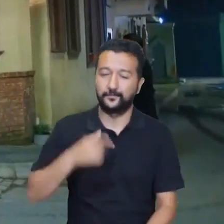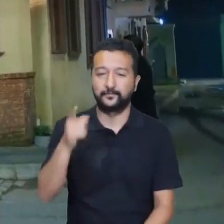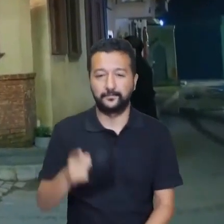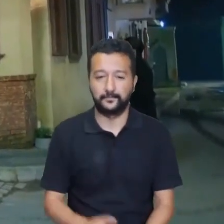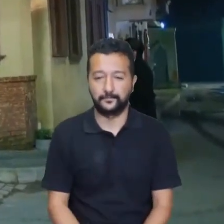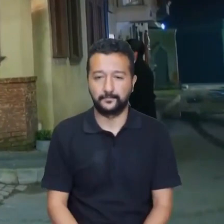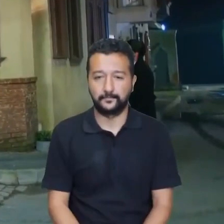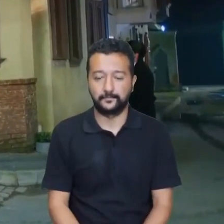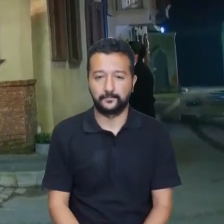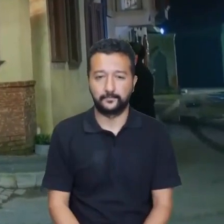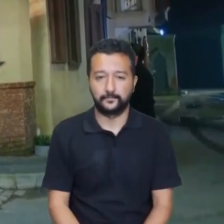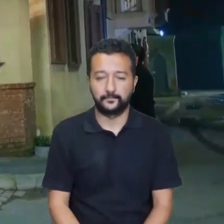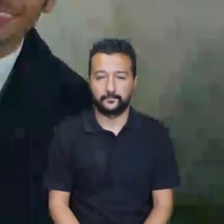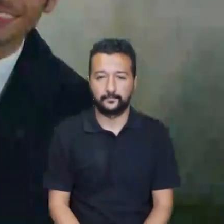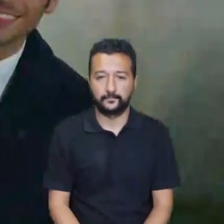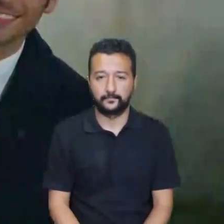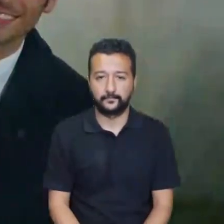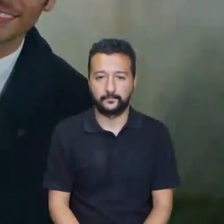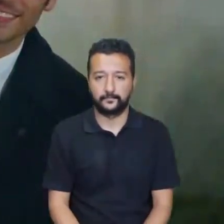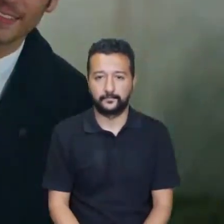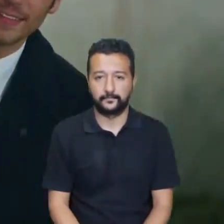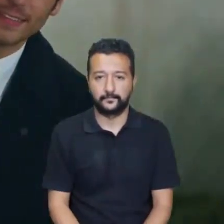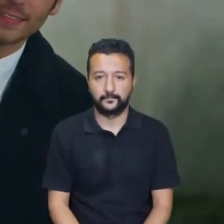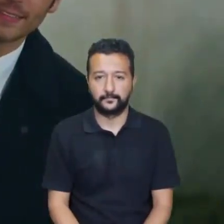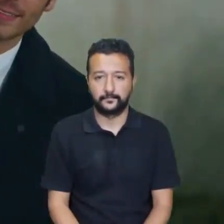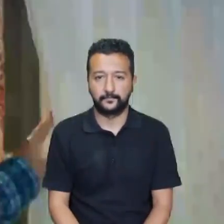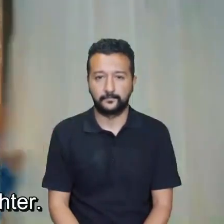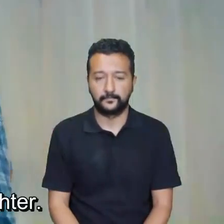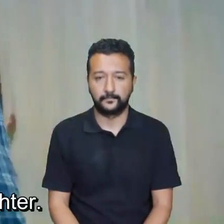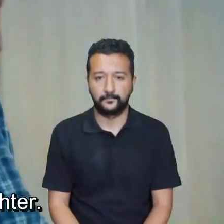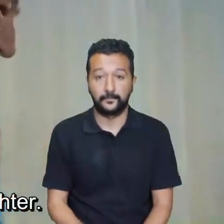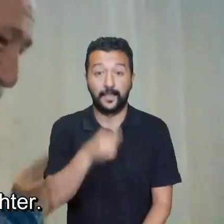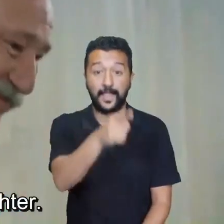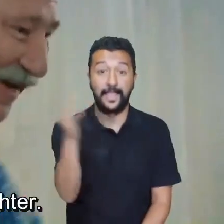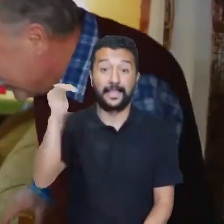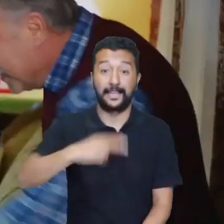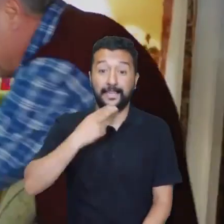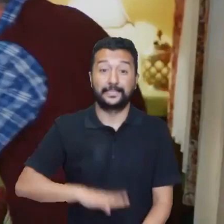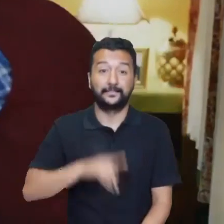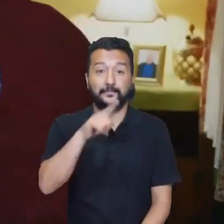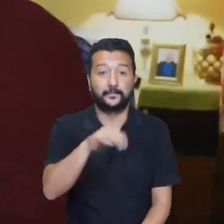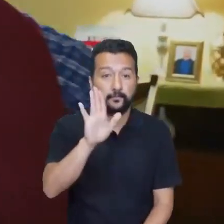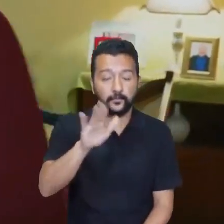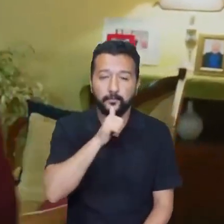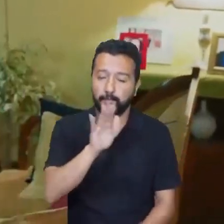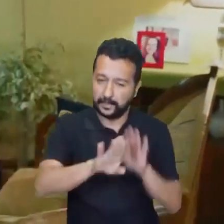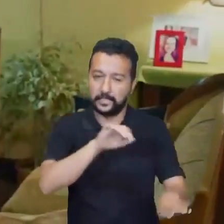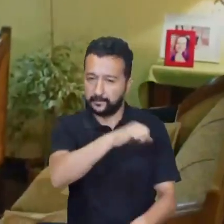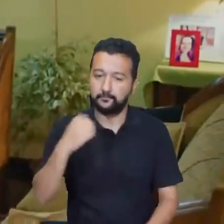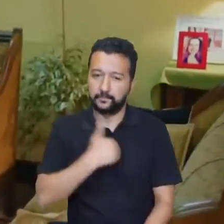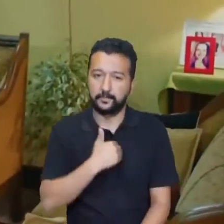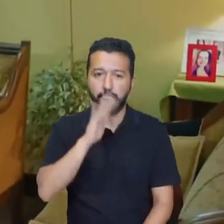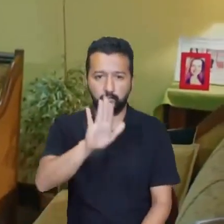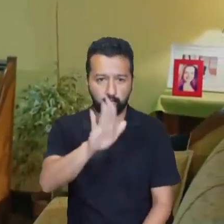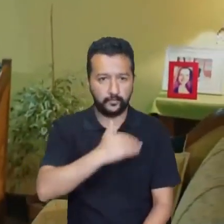Itır el sallayıp yoluna devam etti. Tarık ardından başını uzatmış bakıyor. Hah, geldi kızım. Ben açarım, ben açarım.